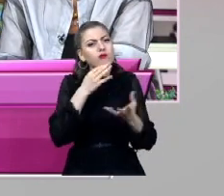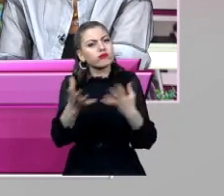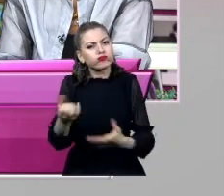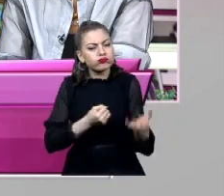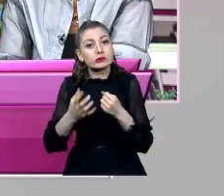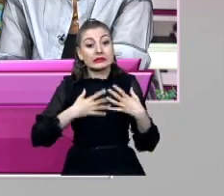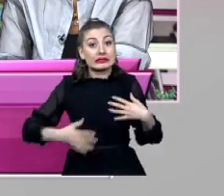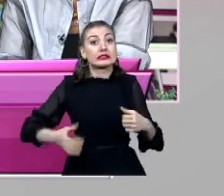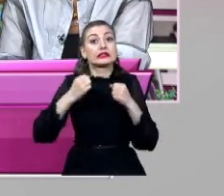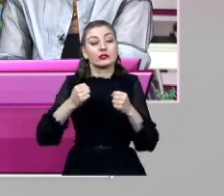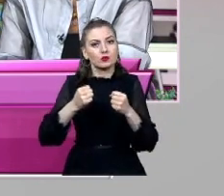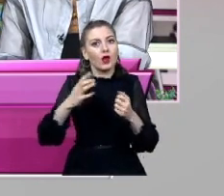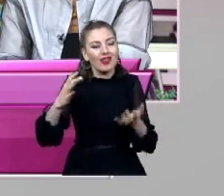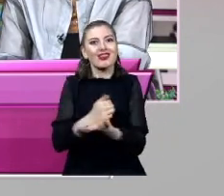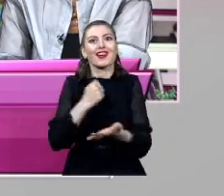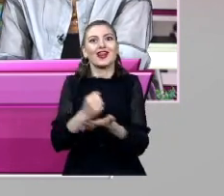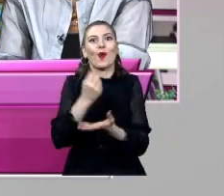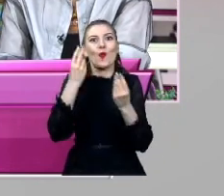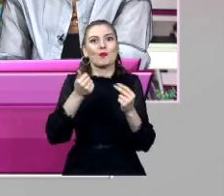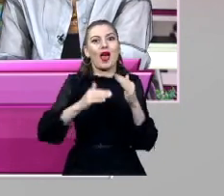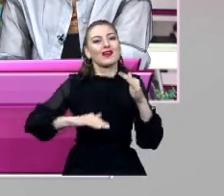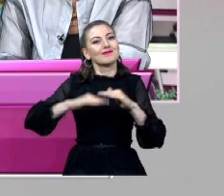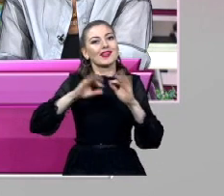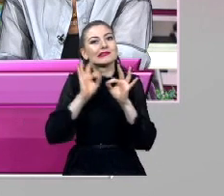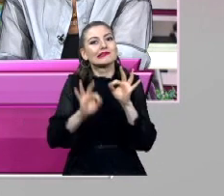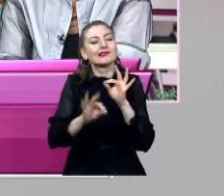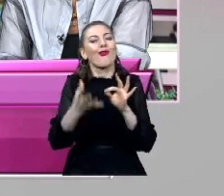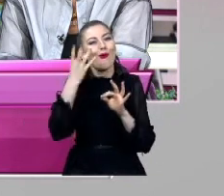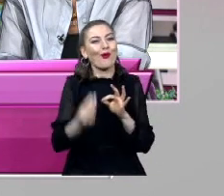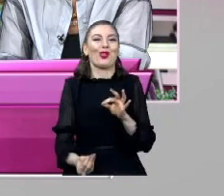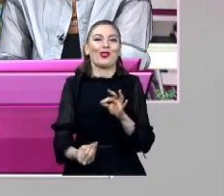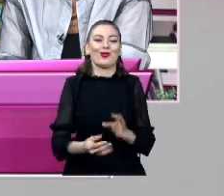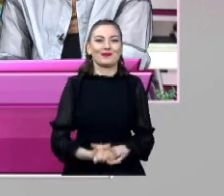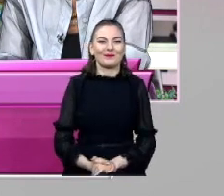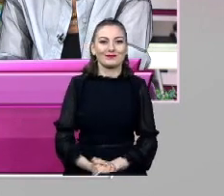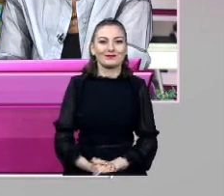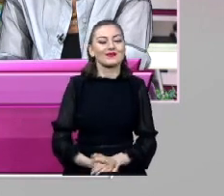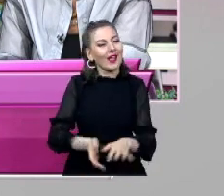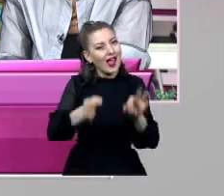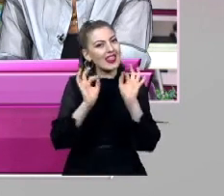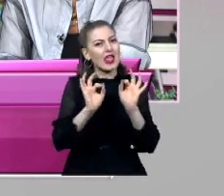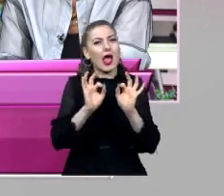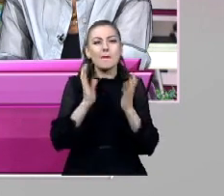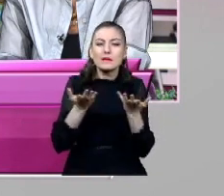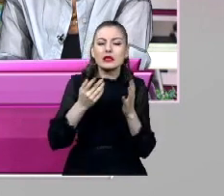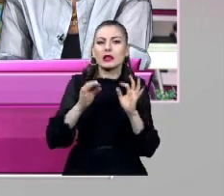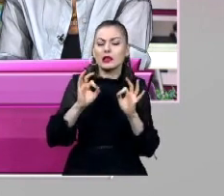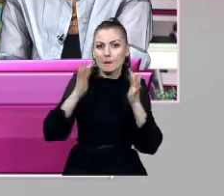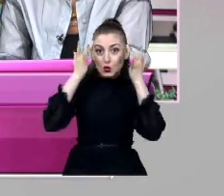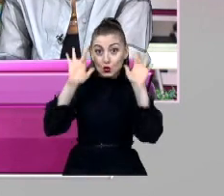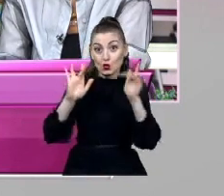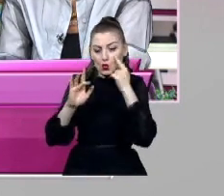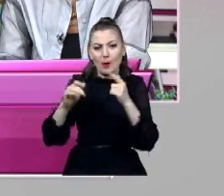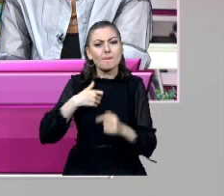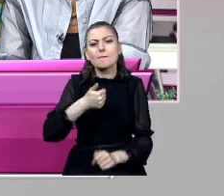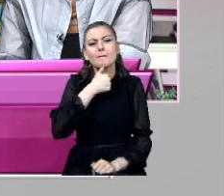sağlık açısından daha kazançlı oluyoruz hem de ekonomik açıdan daha az maliyetli oluyor. Ben de hep böyle o kültürle büyümüşümdür aslında benim